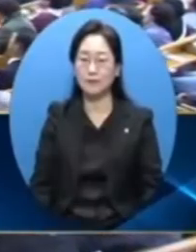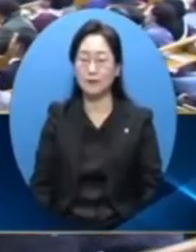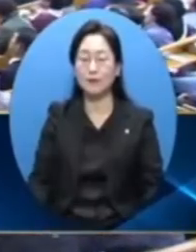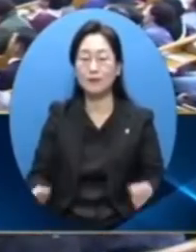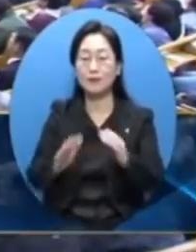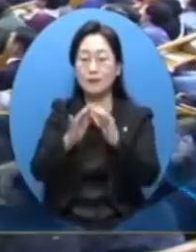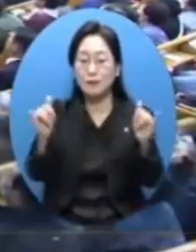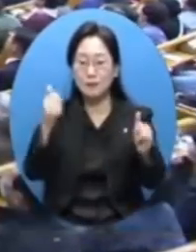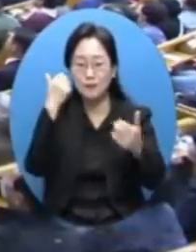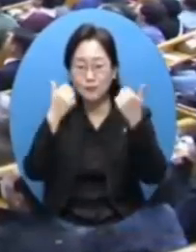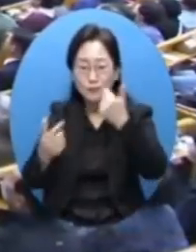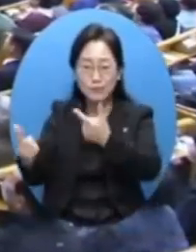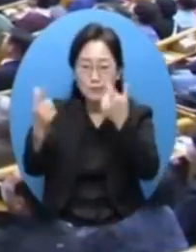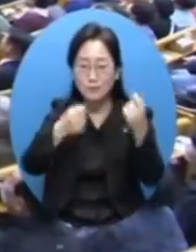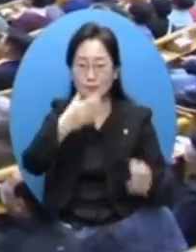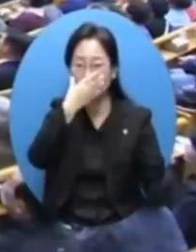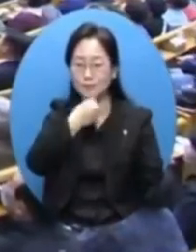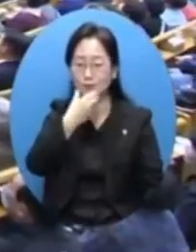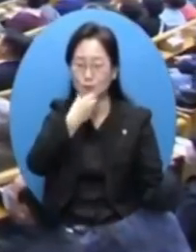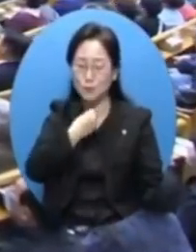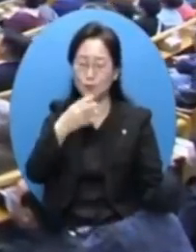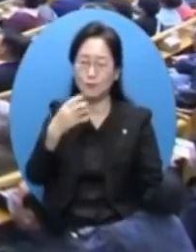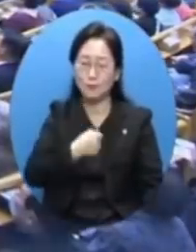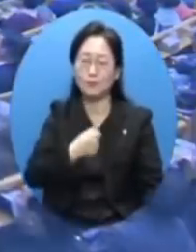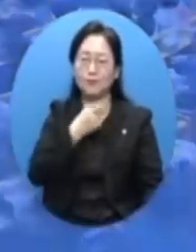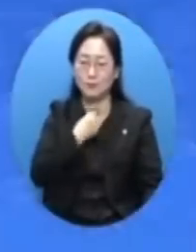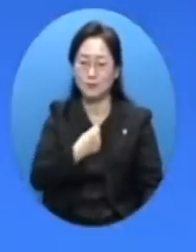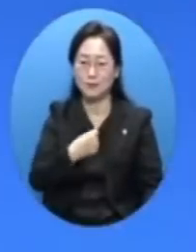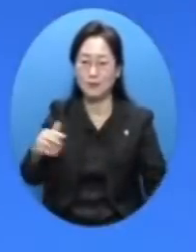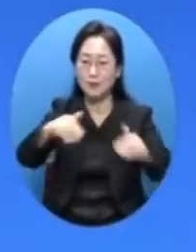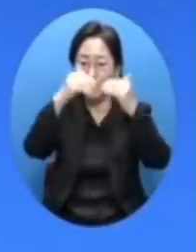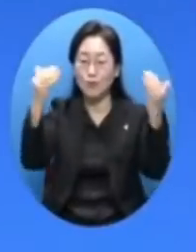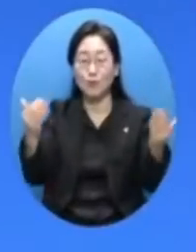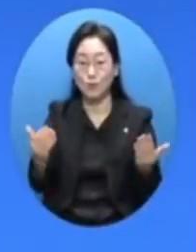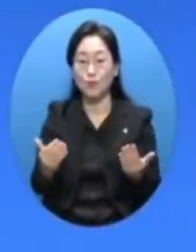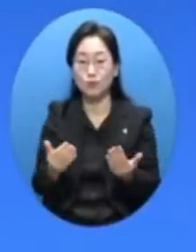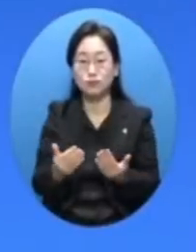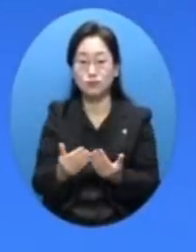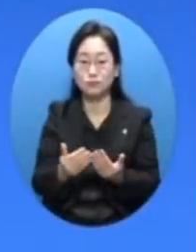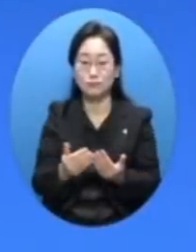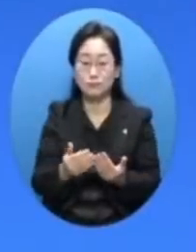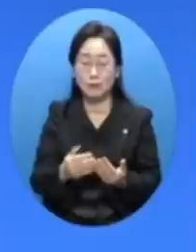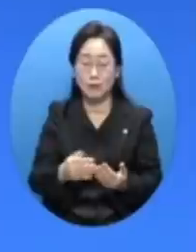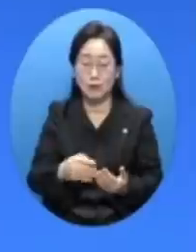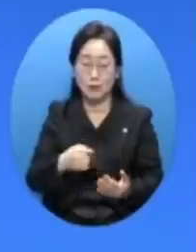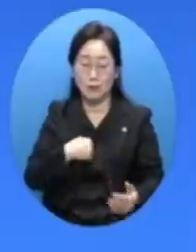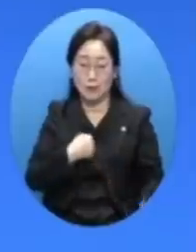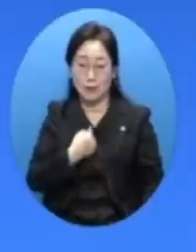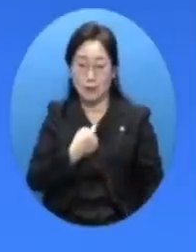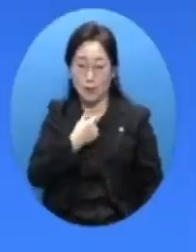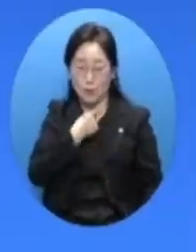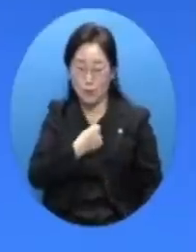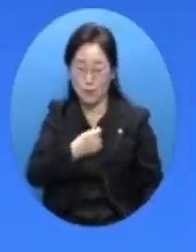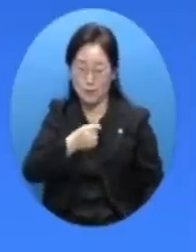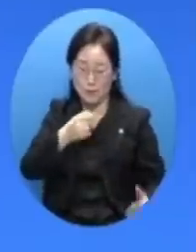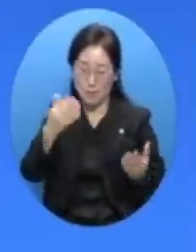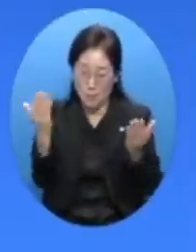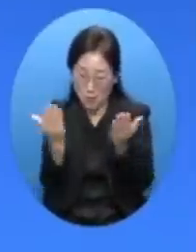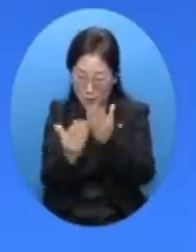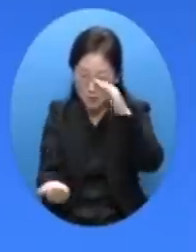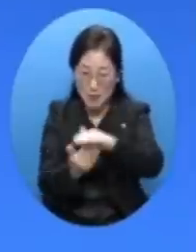사람은 누구나 행복한 삶을 살기 원합니다. 모든 것이 자신이 원하는 대로 다 잘 되어지기를 원합니다.